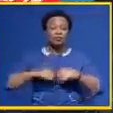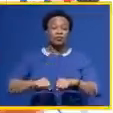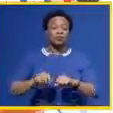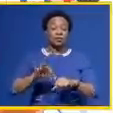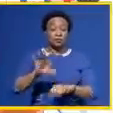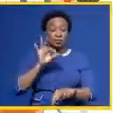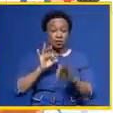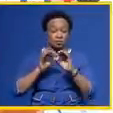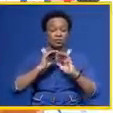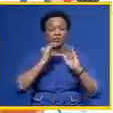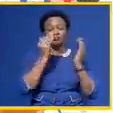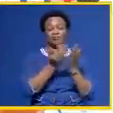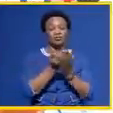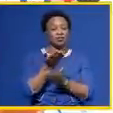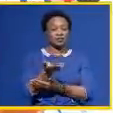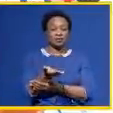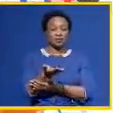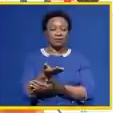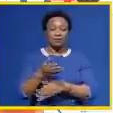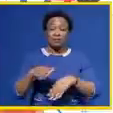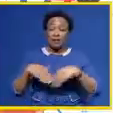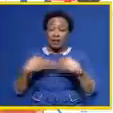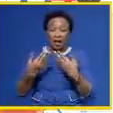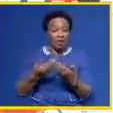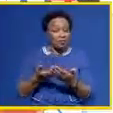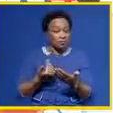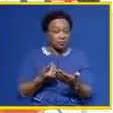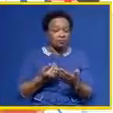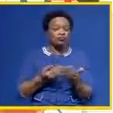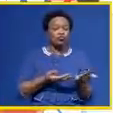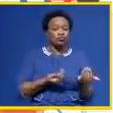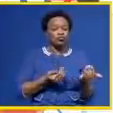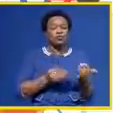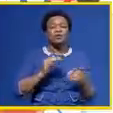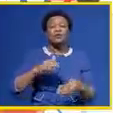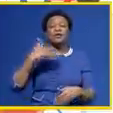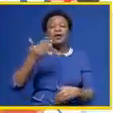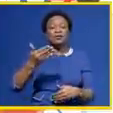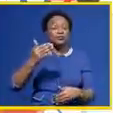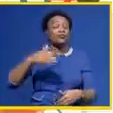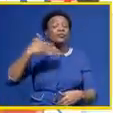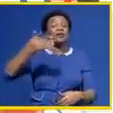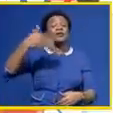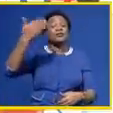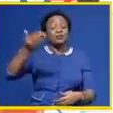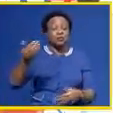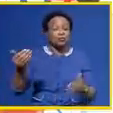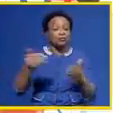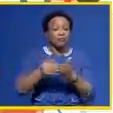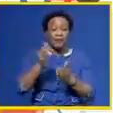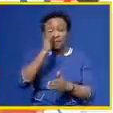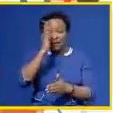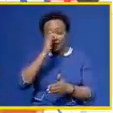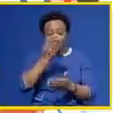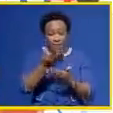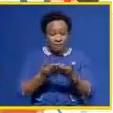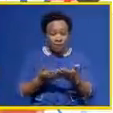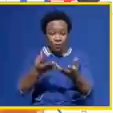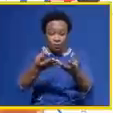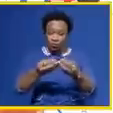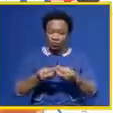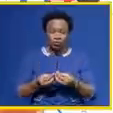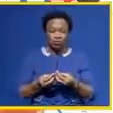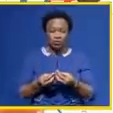hicho. Hatukuwa na sababu ya kusubiri kesho wala kesho kutwa. Tumekuja mapema kwa ajili ya kuchukua fomu ya